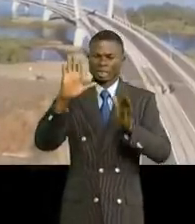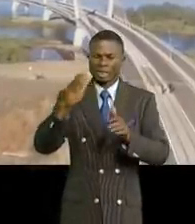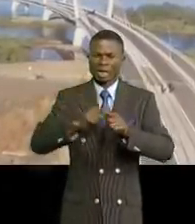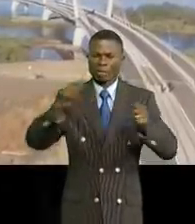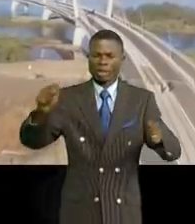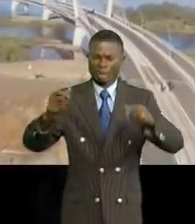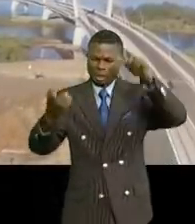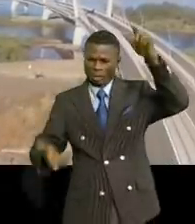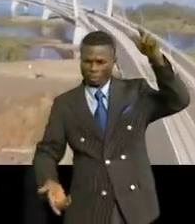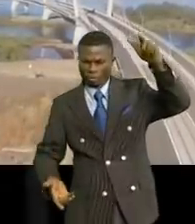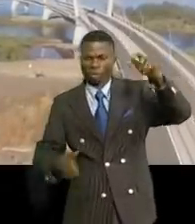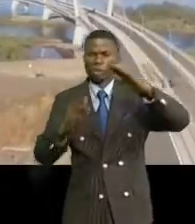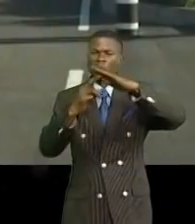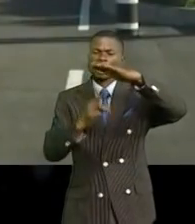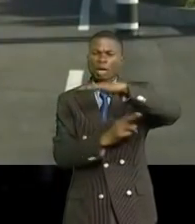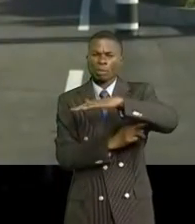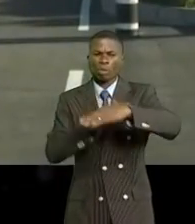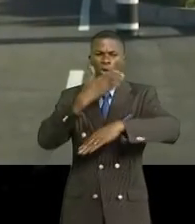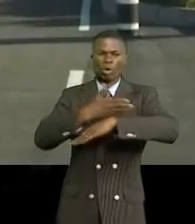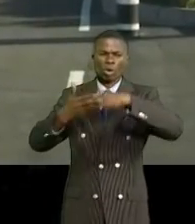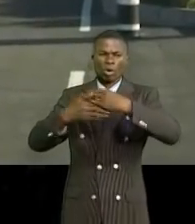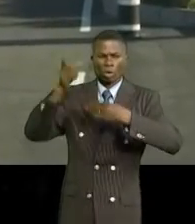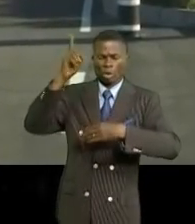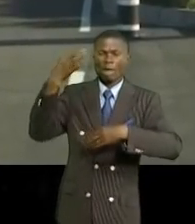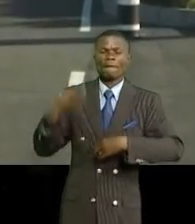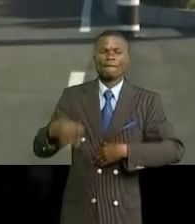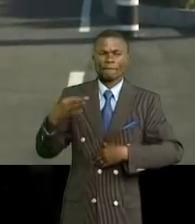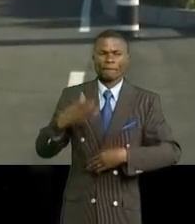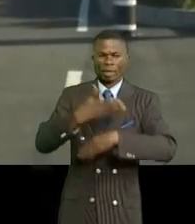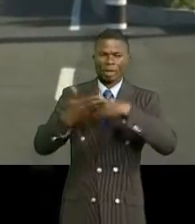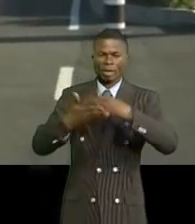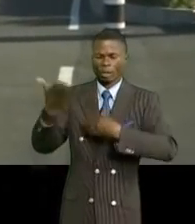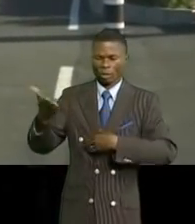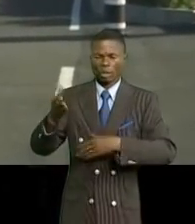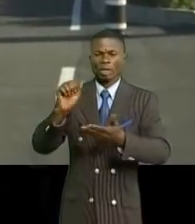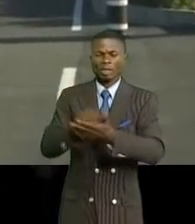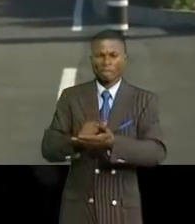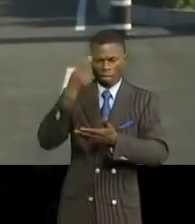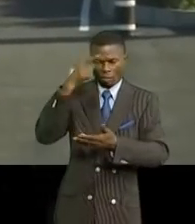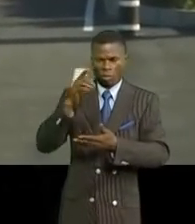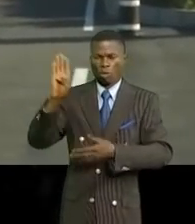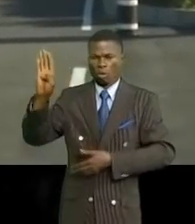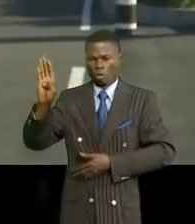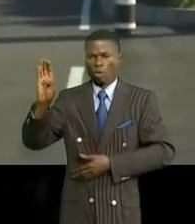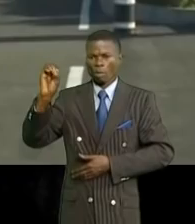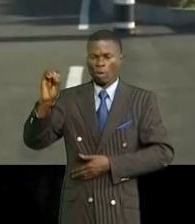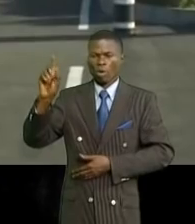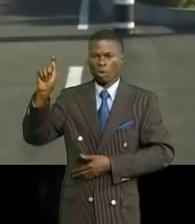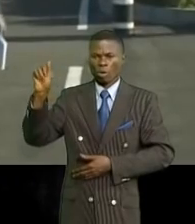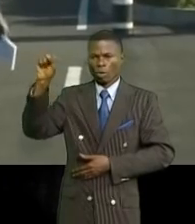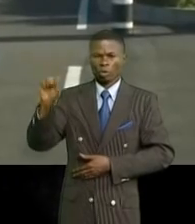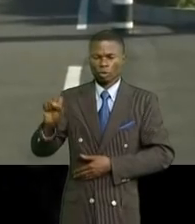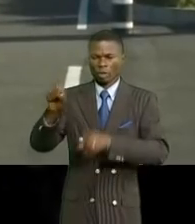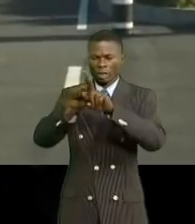pont a été conçu comme de la bonite par les français mais ça appartient aux bostonnais ainsi posant bien